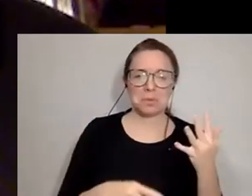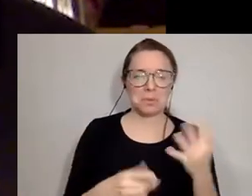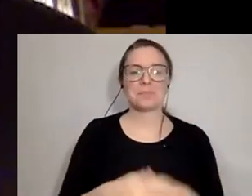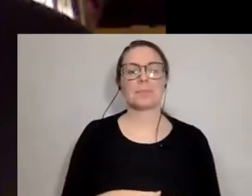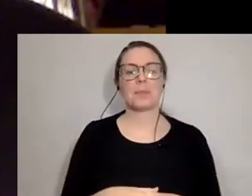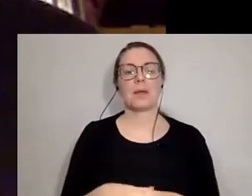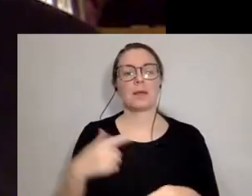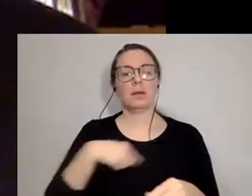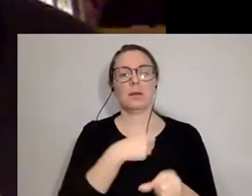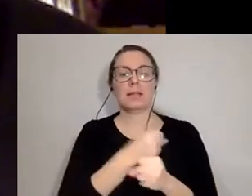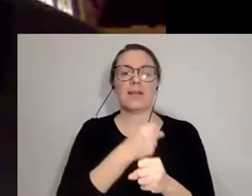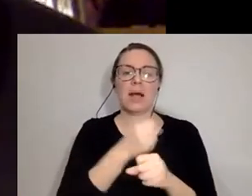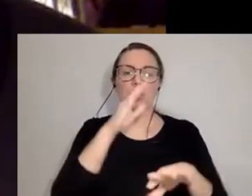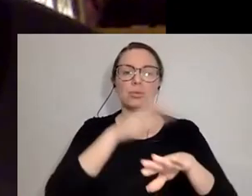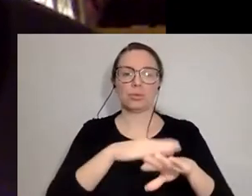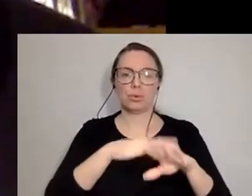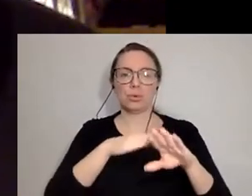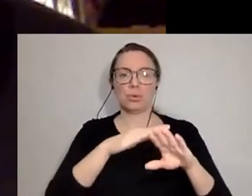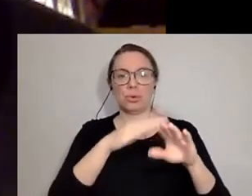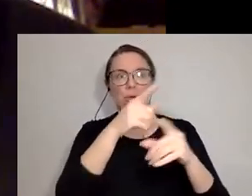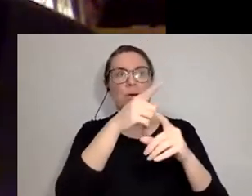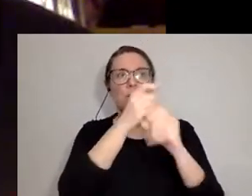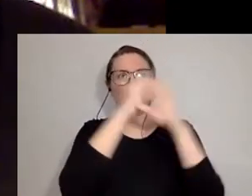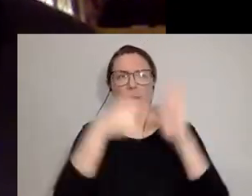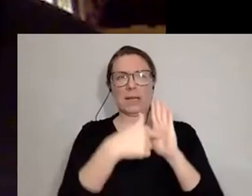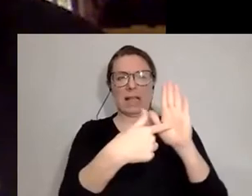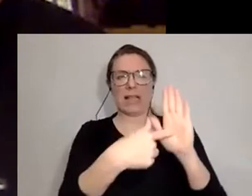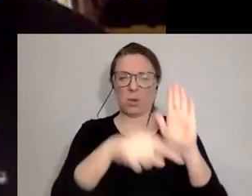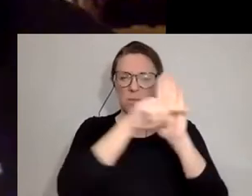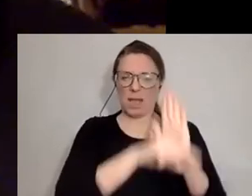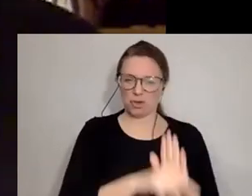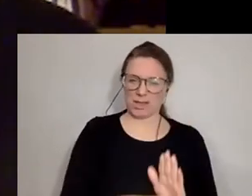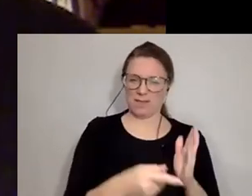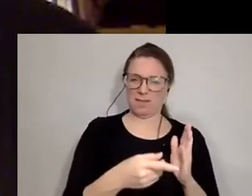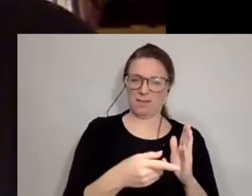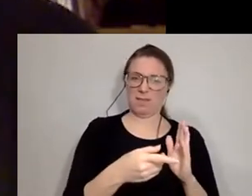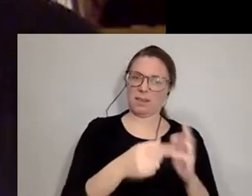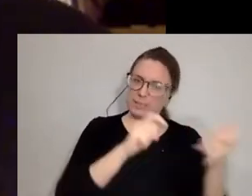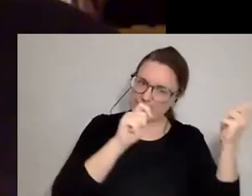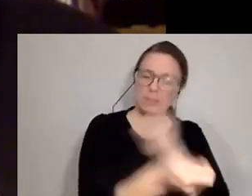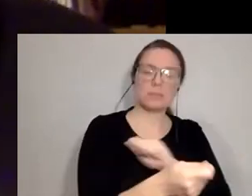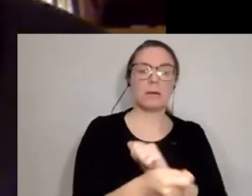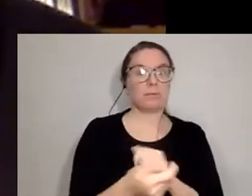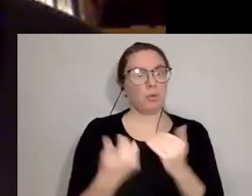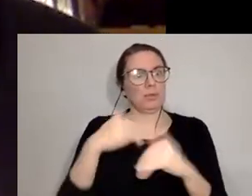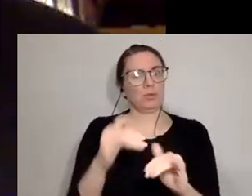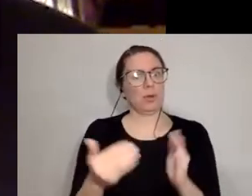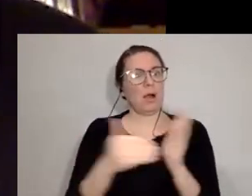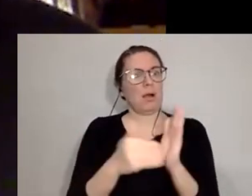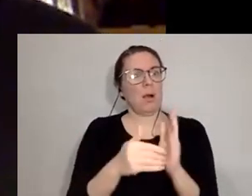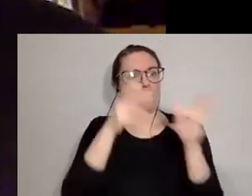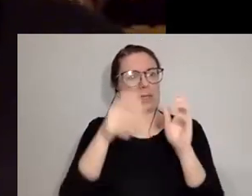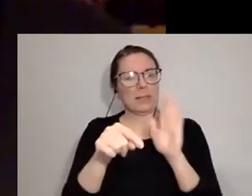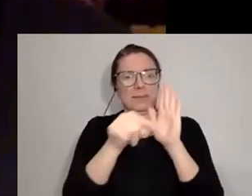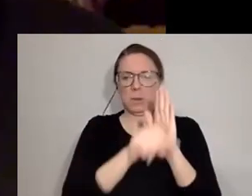représentations péjoratives qui continuent malheureusement d'être très fortes à propos des personnes en situation de handicap et puis qui les assignent à des